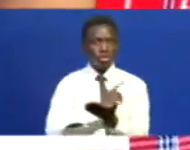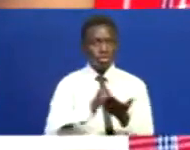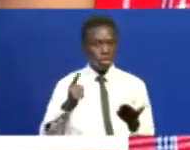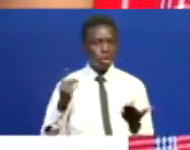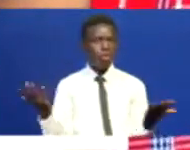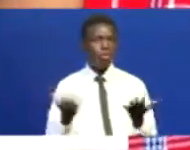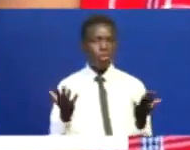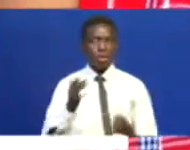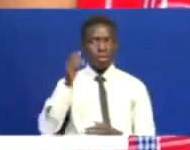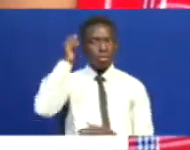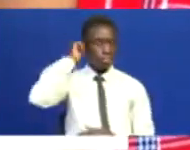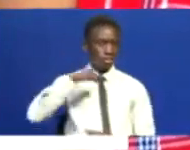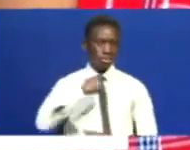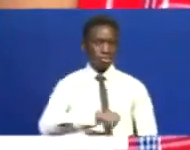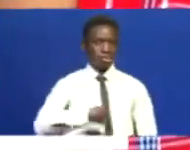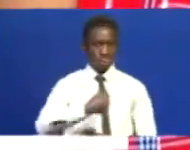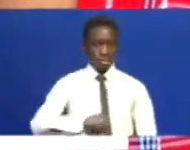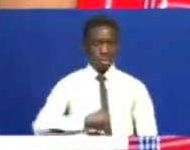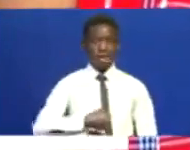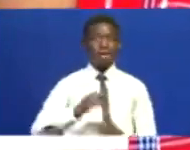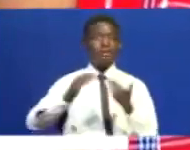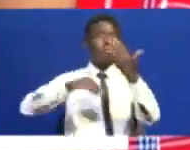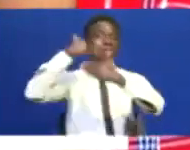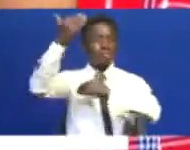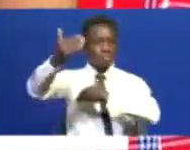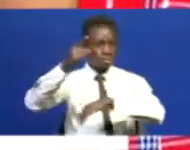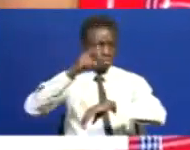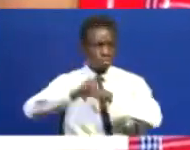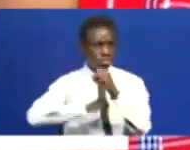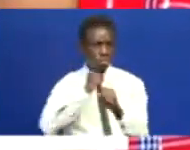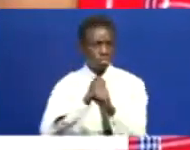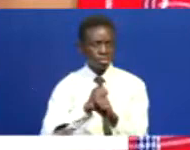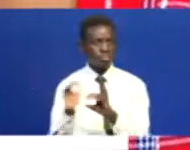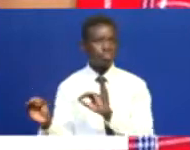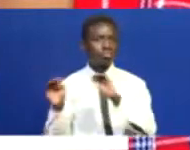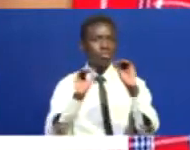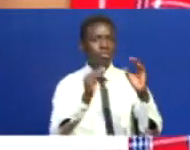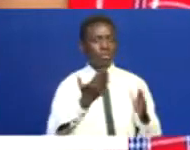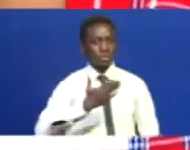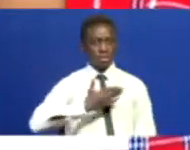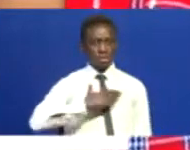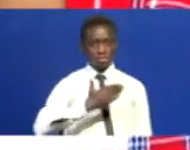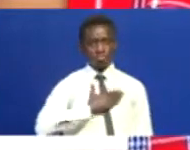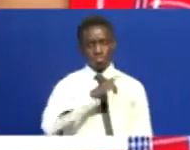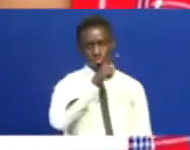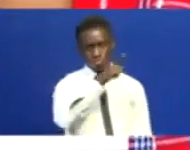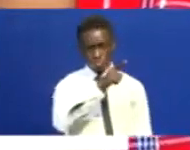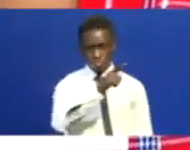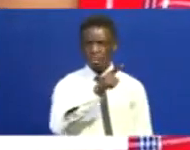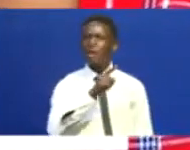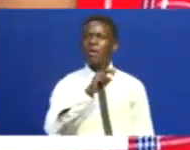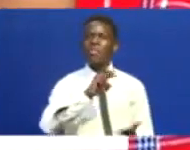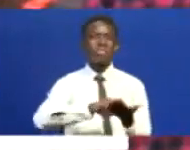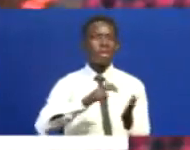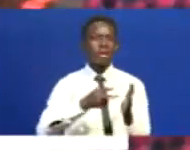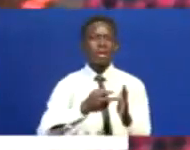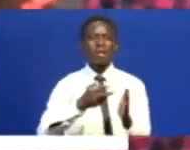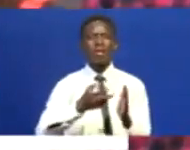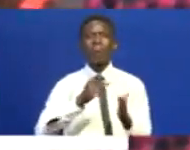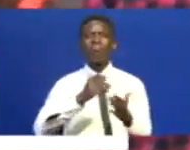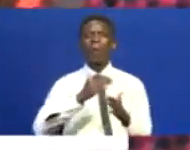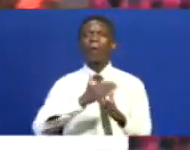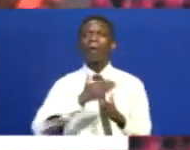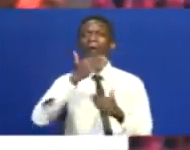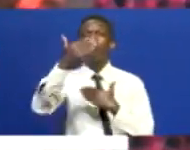Reserve. Hiyo mwaka ingine wakati kama huu itakuwa Samburu National Reserve. Na hiyo mwaka ingine itakuwa